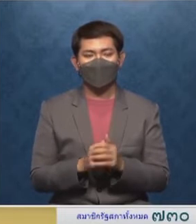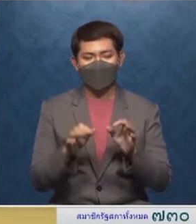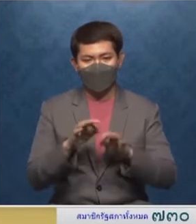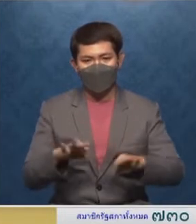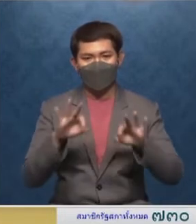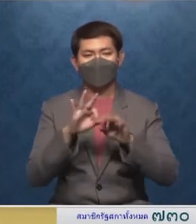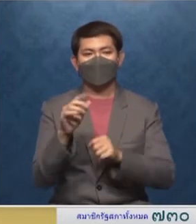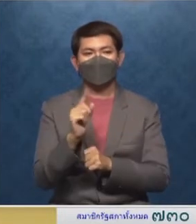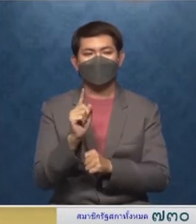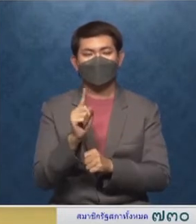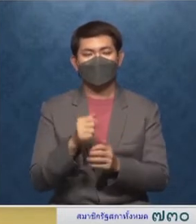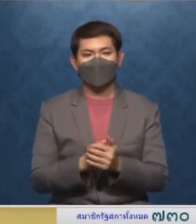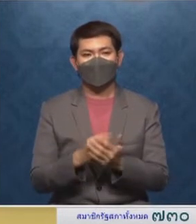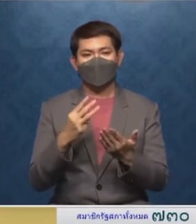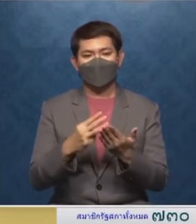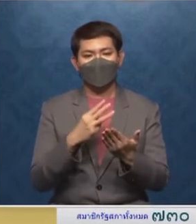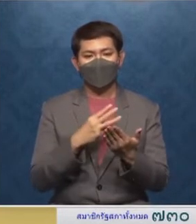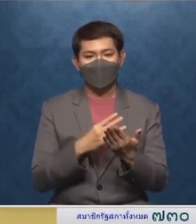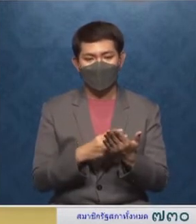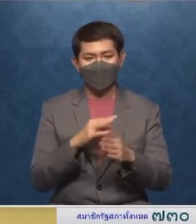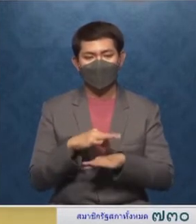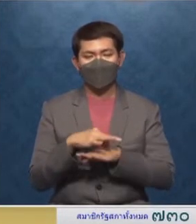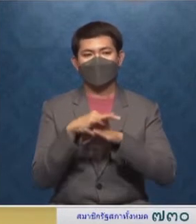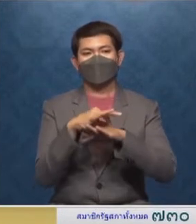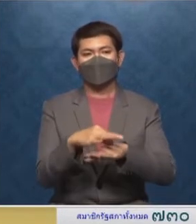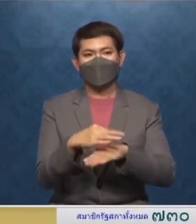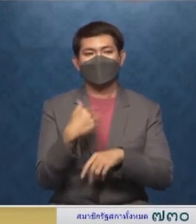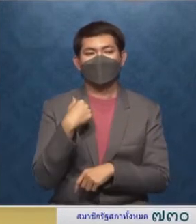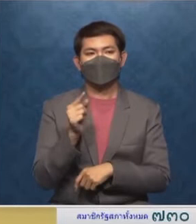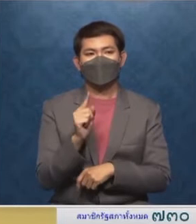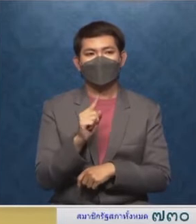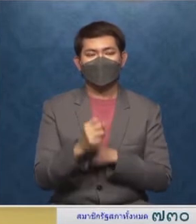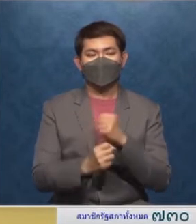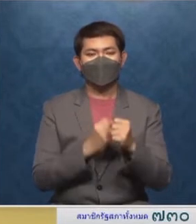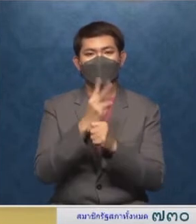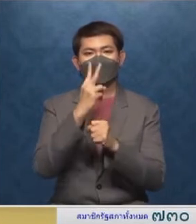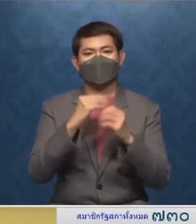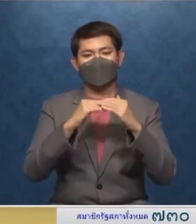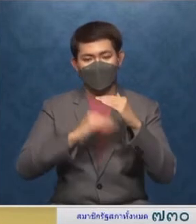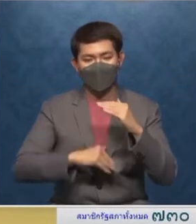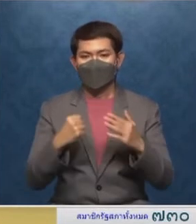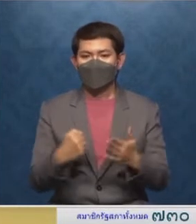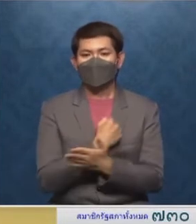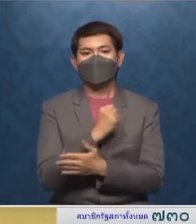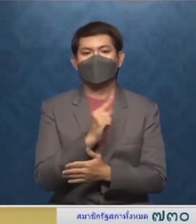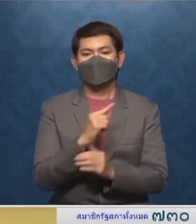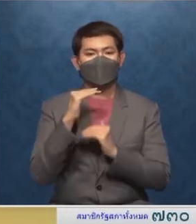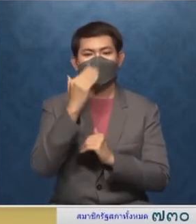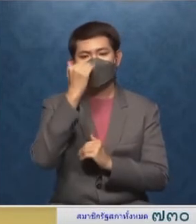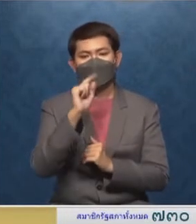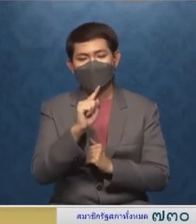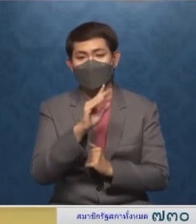ก็คือวาระการดำรงตำแหน่งเนี่ยมีแค่ไม่เกิน2ปีก็เสียดายว่าไปกำหนดทำไมถ้